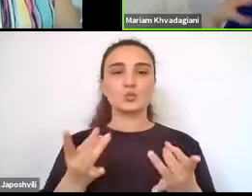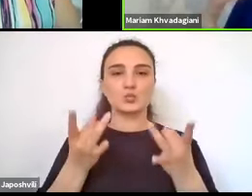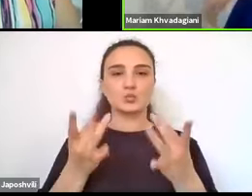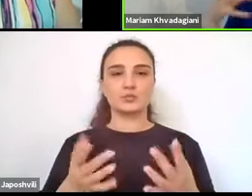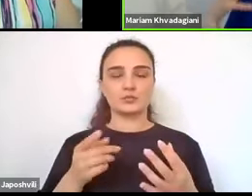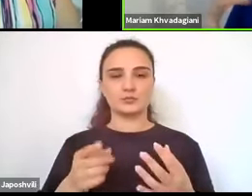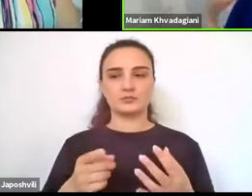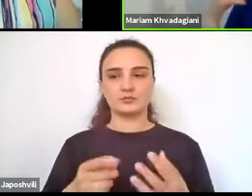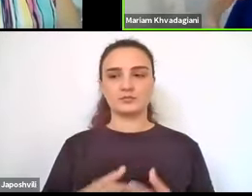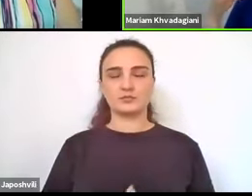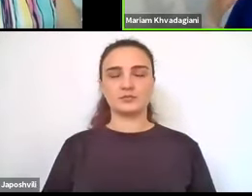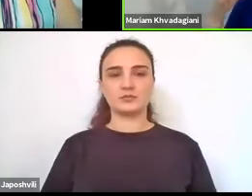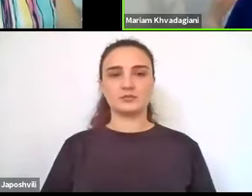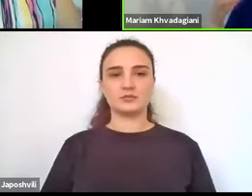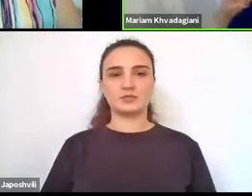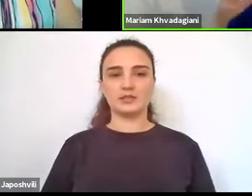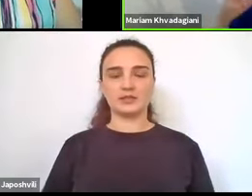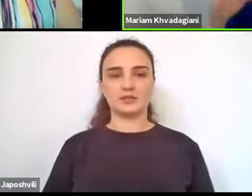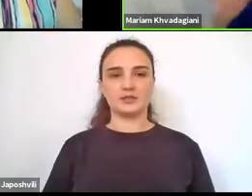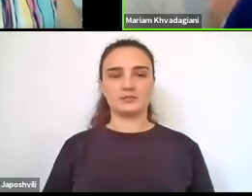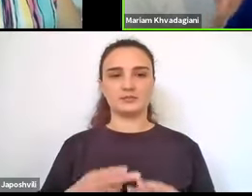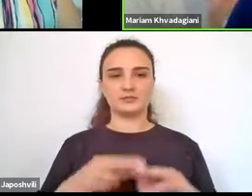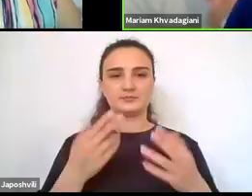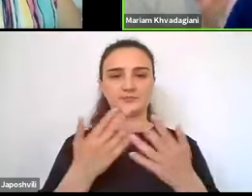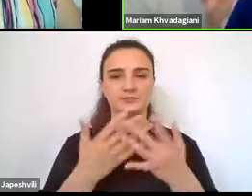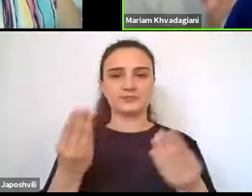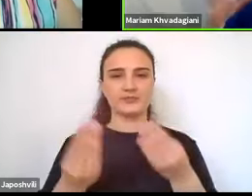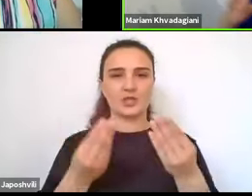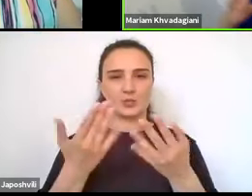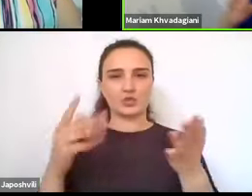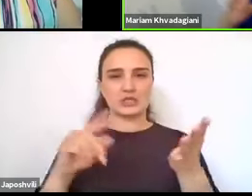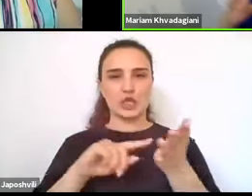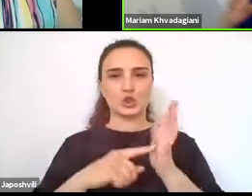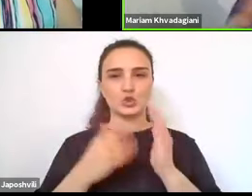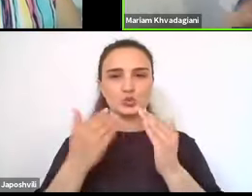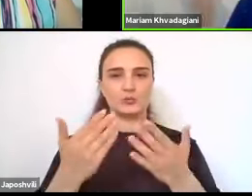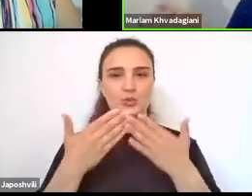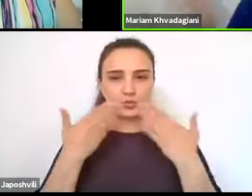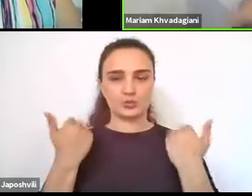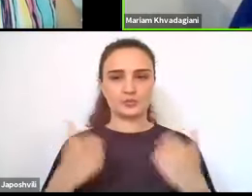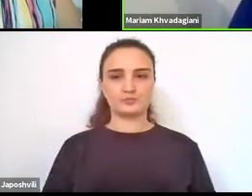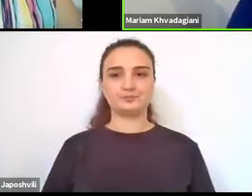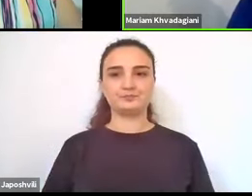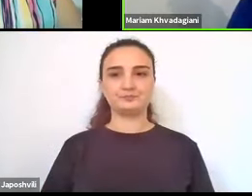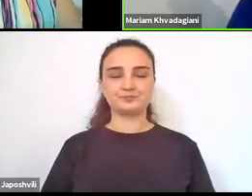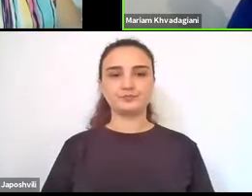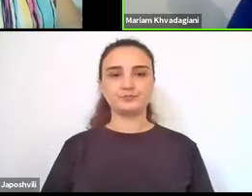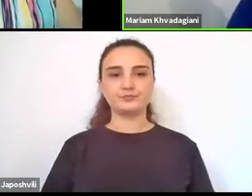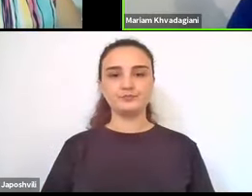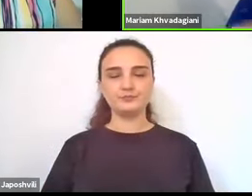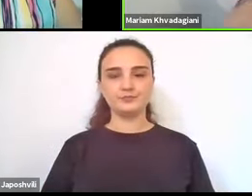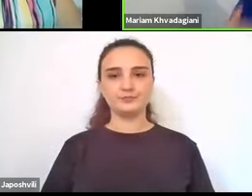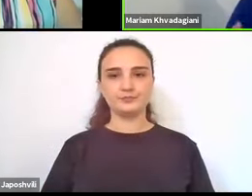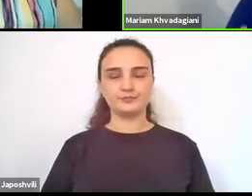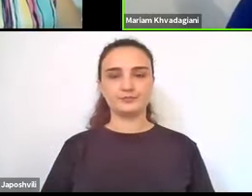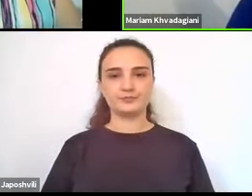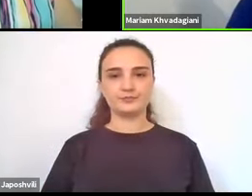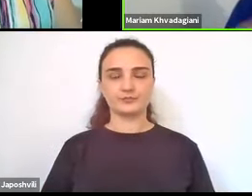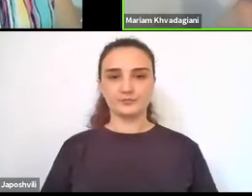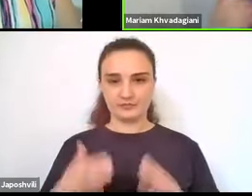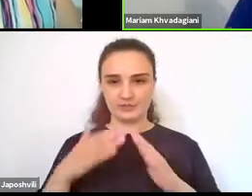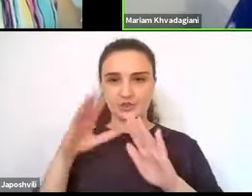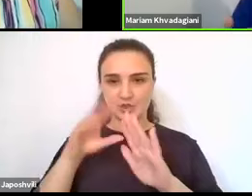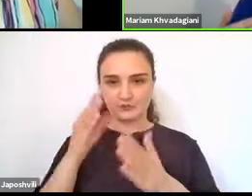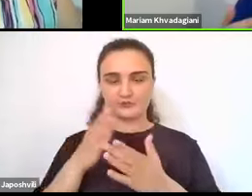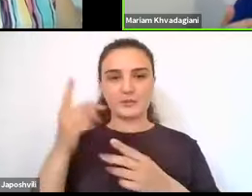დაუშვათ, ბევრი არის ახლა ესეთი რაღაცნაირი სათამაშო, რომ თითქოს დამნიშნულება არ აქვს. თუ ესეთიც მოგეპოვებათ სახლში, ჩართეთ